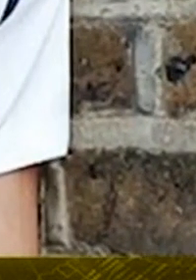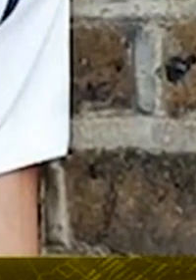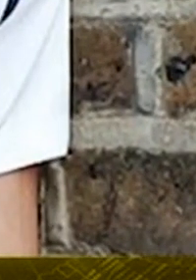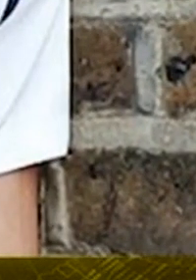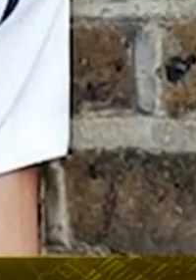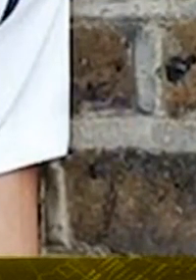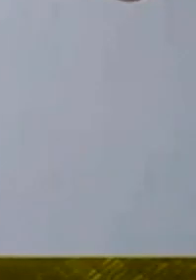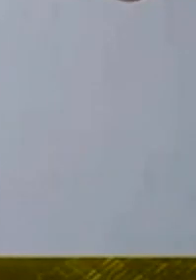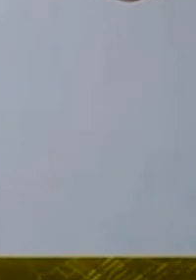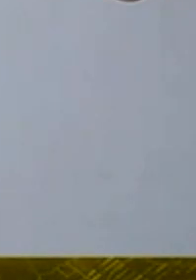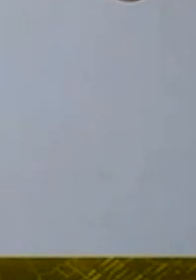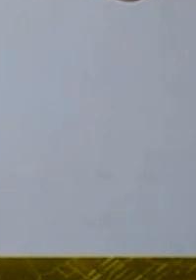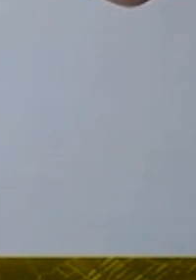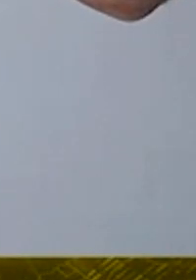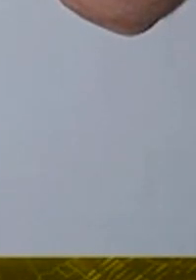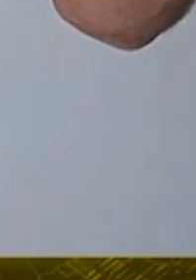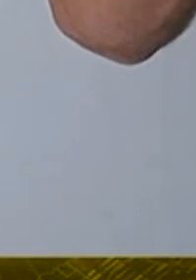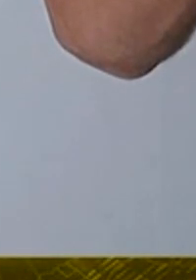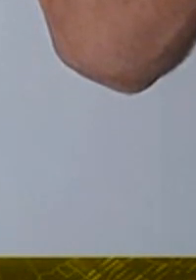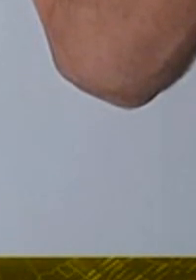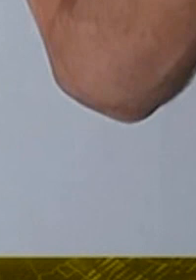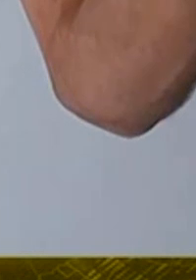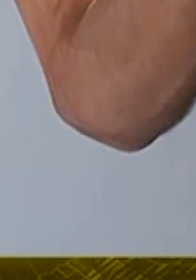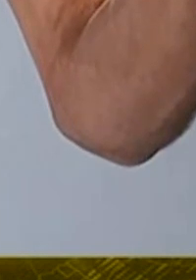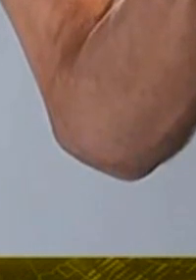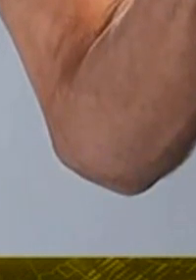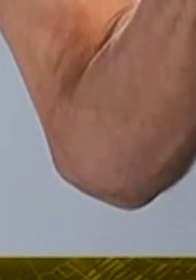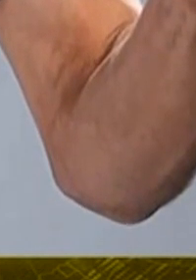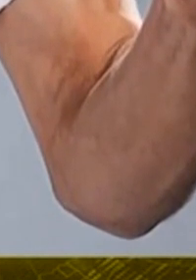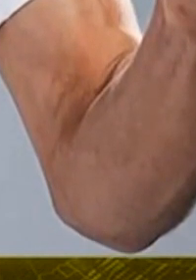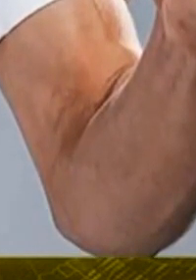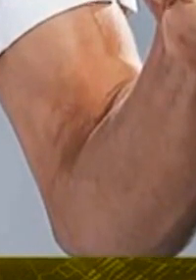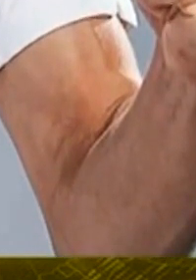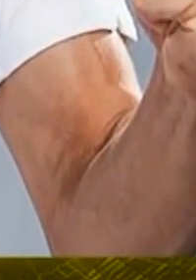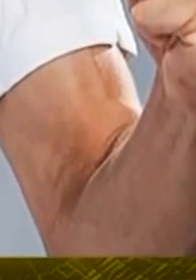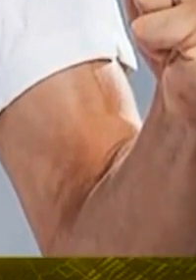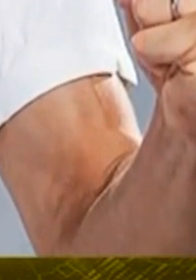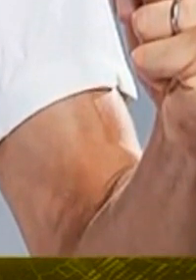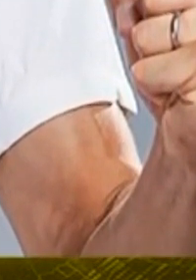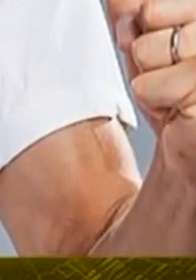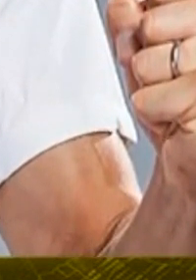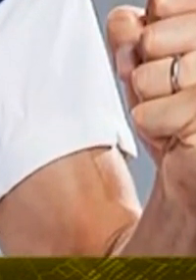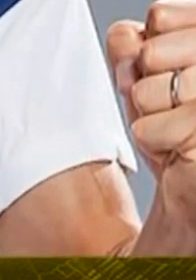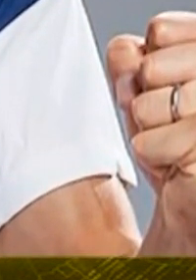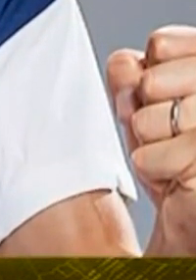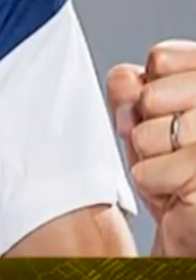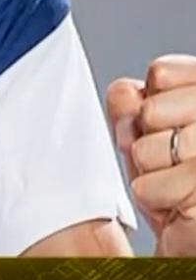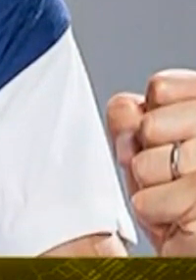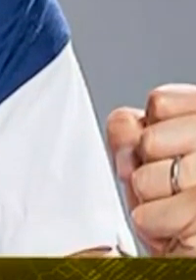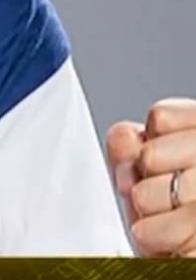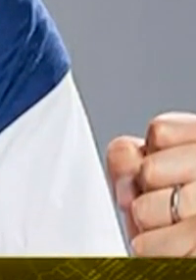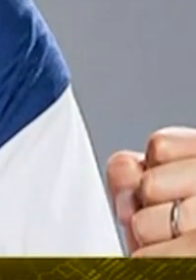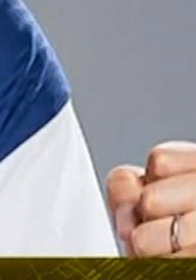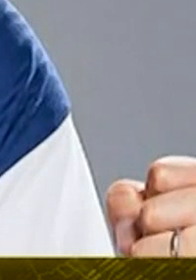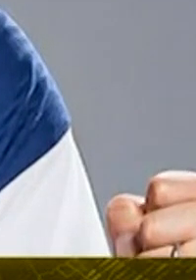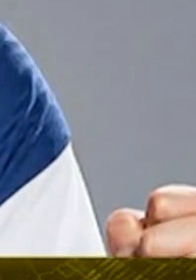سانتياغو بيرنابو توغازو صبقت وانا زحلف بيل كاب 4 عامتات ناب زغن بقعتو وريدو بدغفتا غانتاون تصلو يصنح منباري ذكر